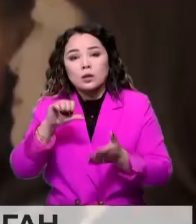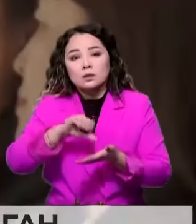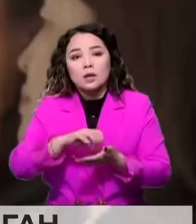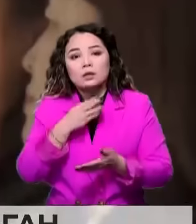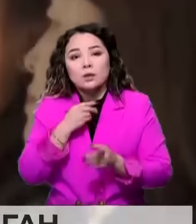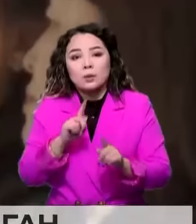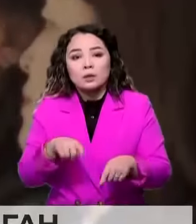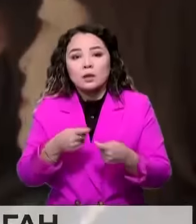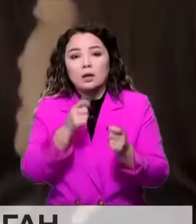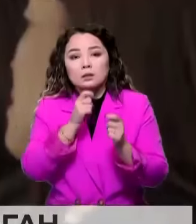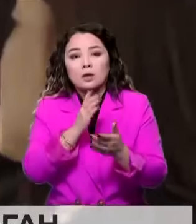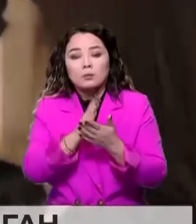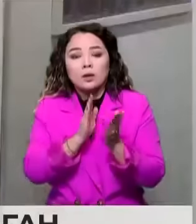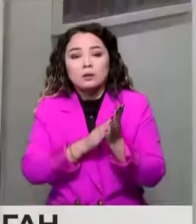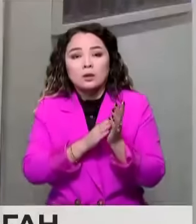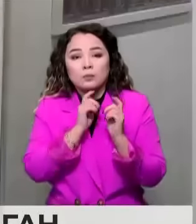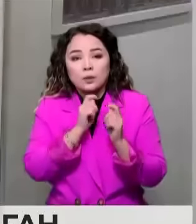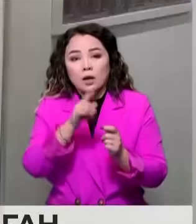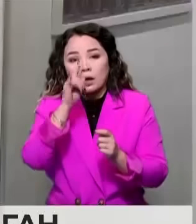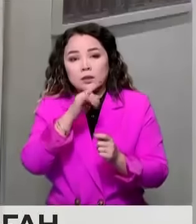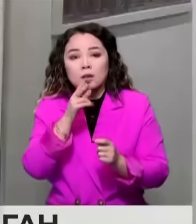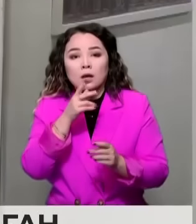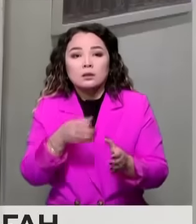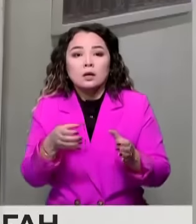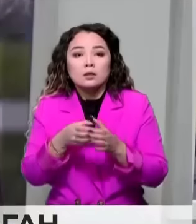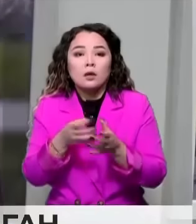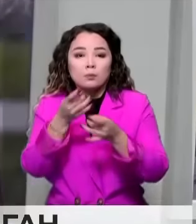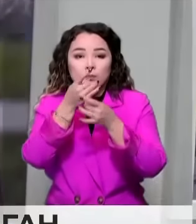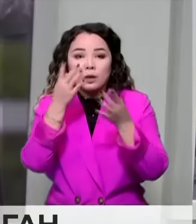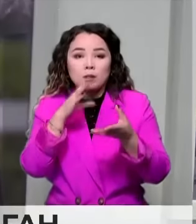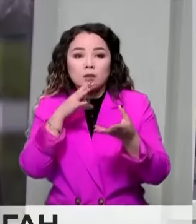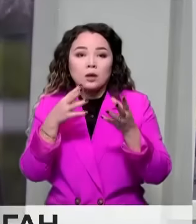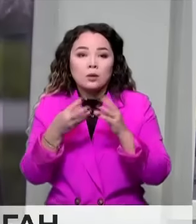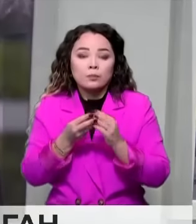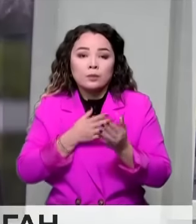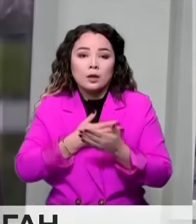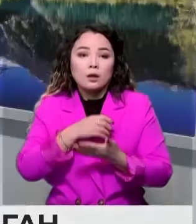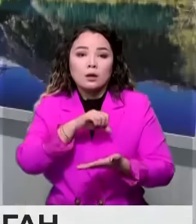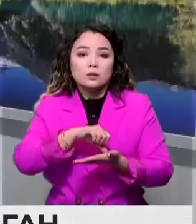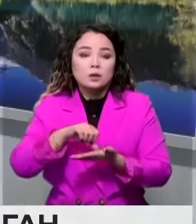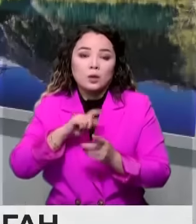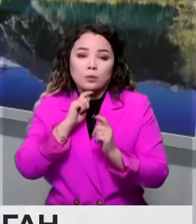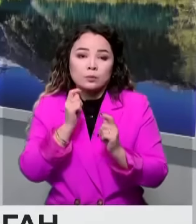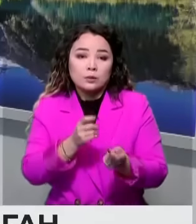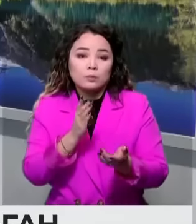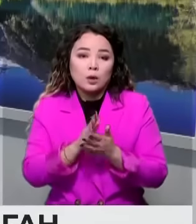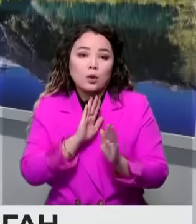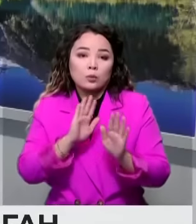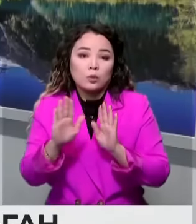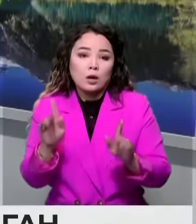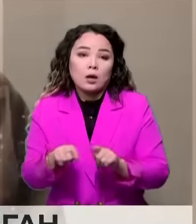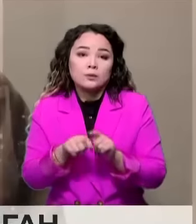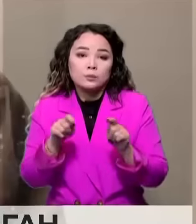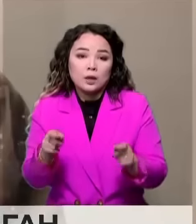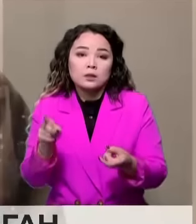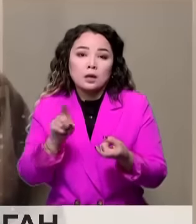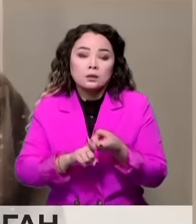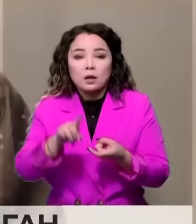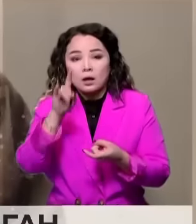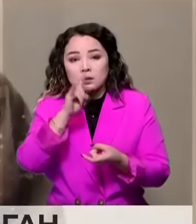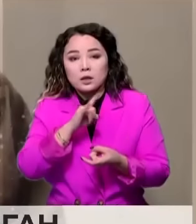стипендия табыстады. Сыйақы Қазақстан мен Корея арасындағы мәдени шараларға белсенді қатысқан үшін берілді. Көрменің ашылу рәсімінде